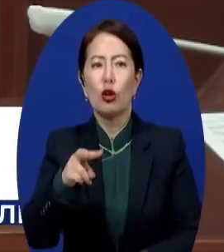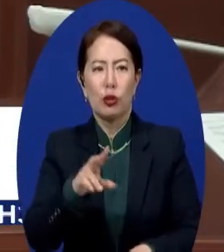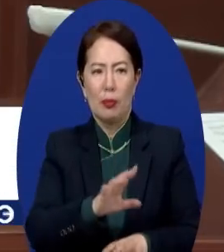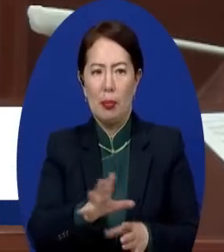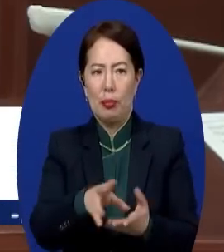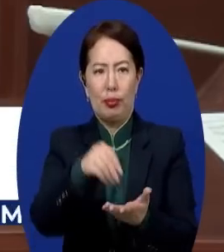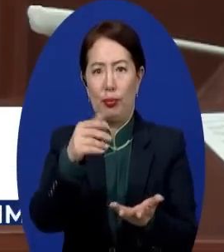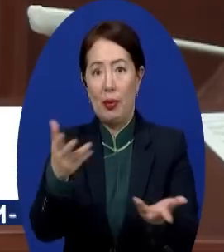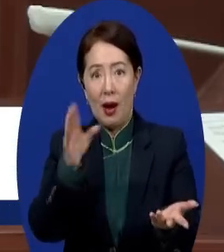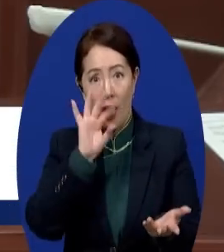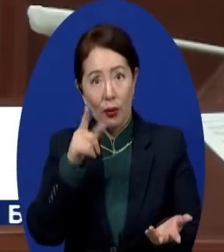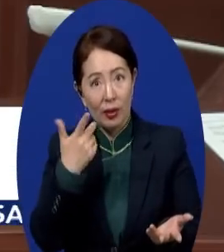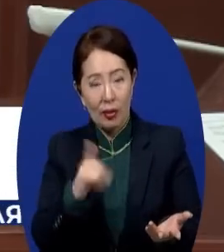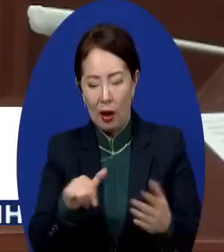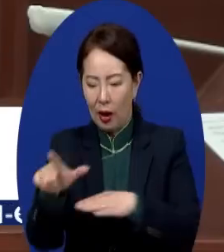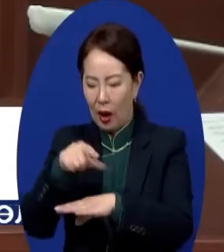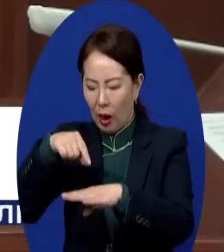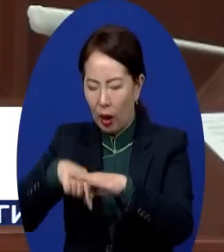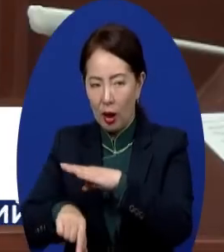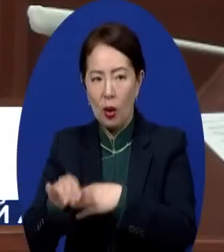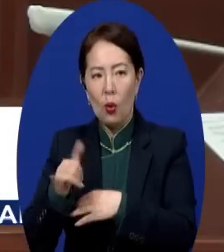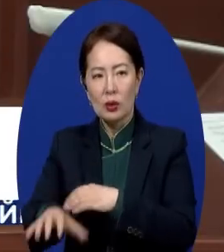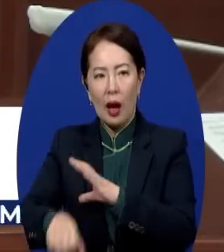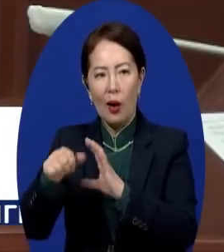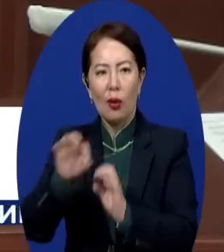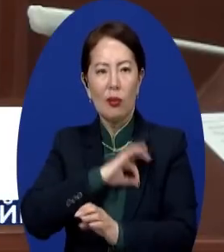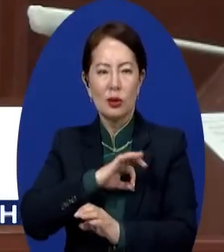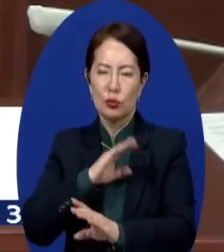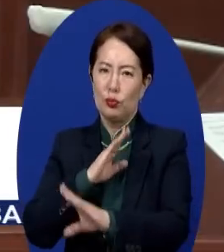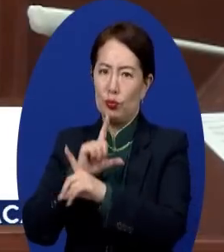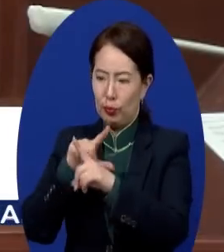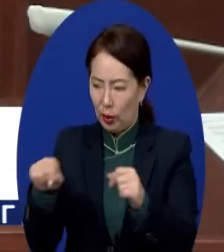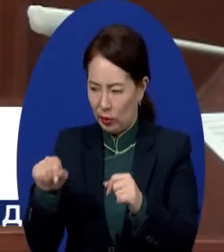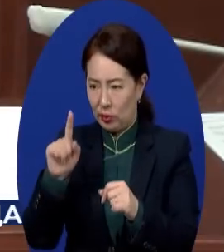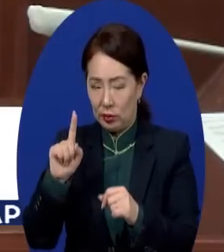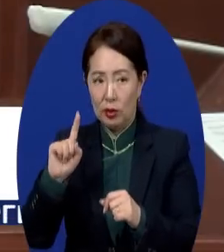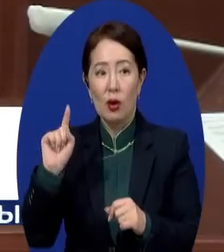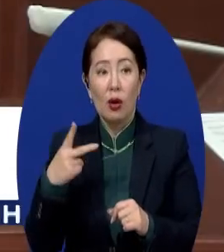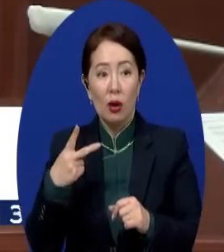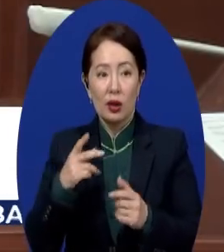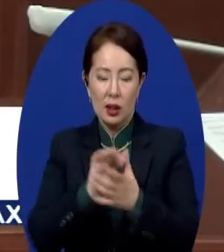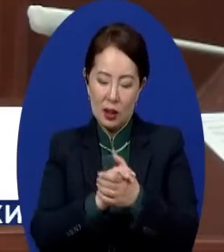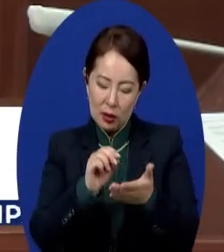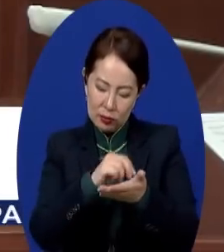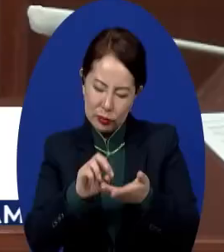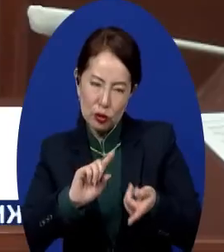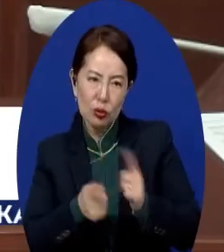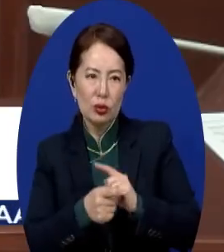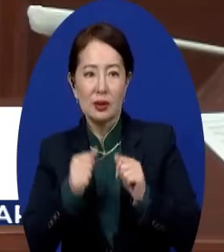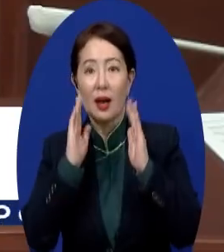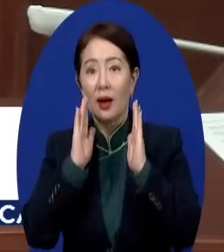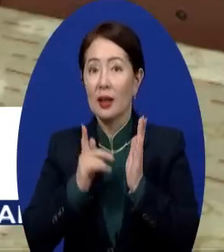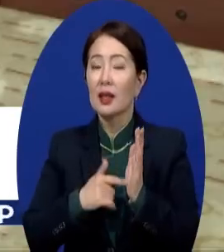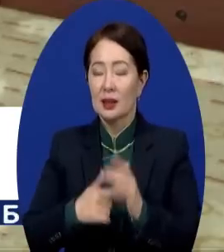Тийм учраас энэ гүний усыг ашигладаг энэ технологиг боловлох гэрээний одоо өөрчлөлтийг хийх тал дээр онцгой анхаарах хэрэгтэй